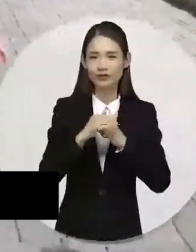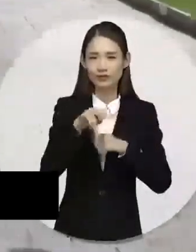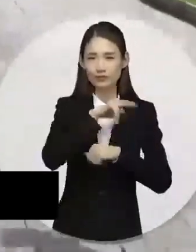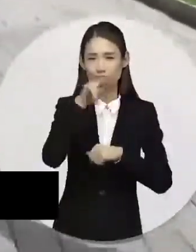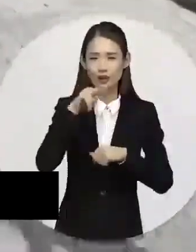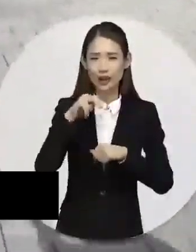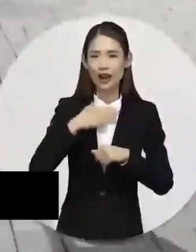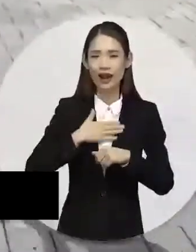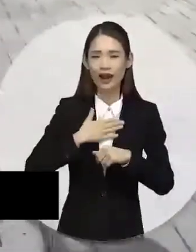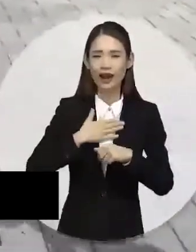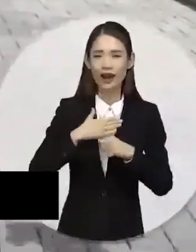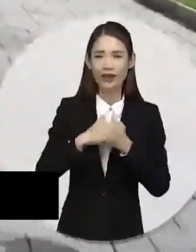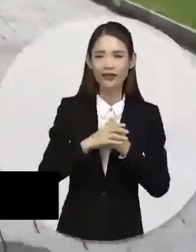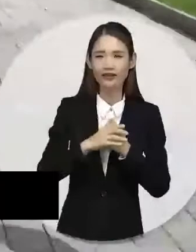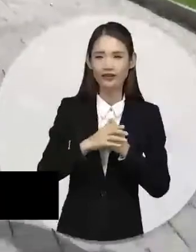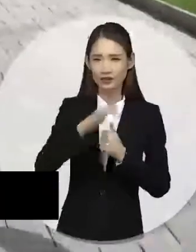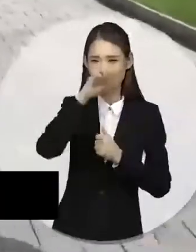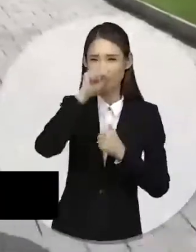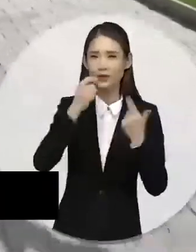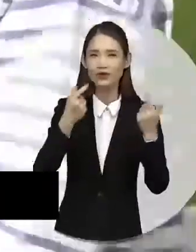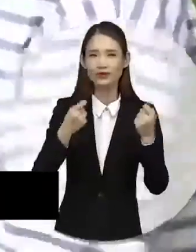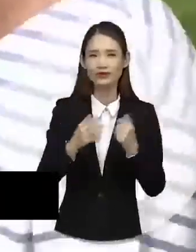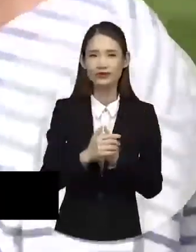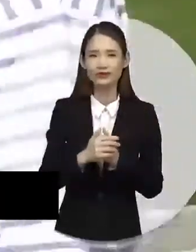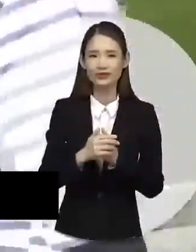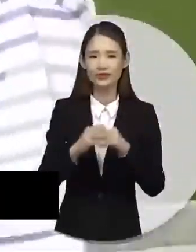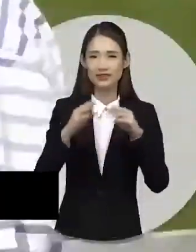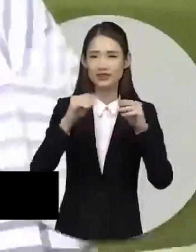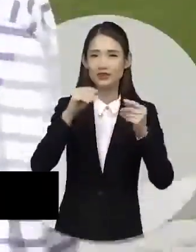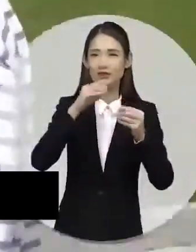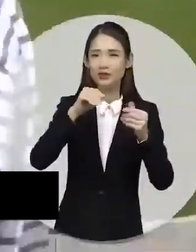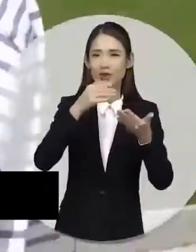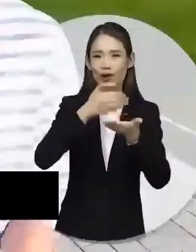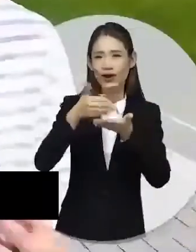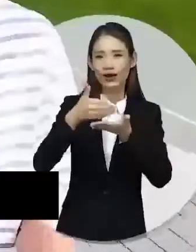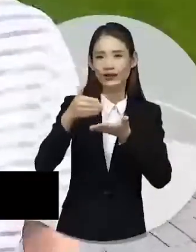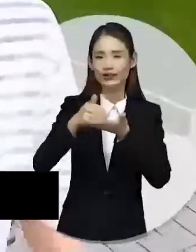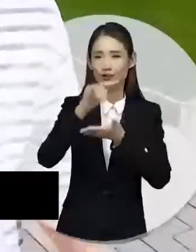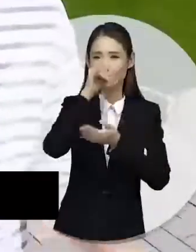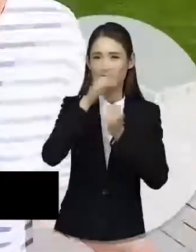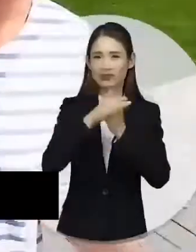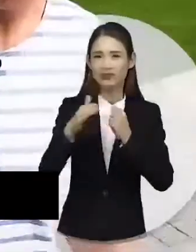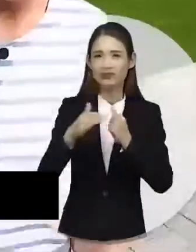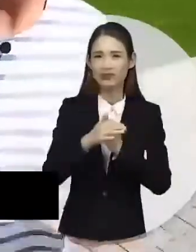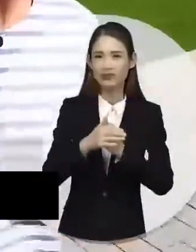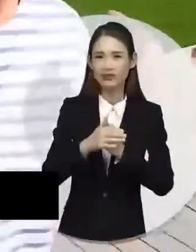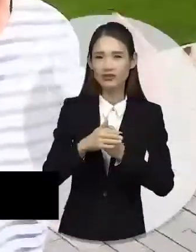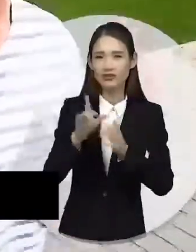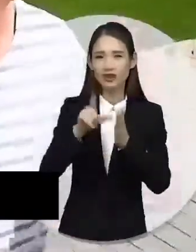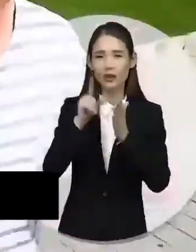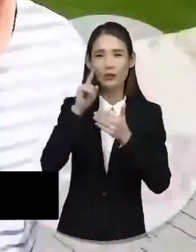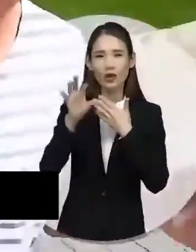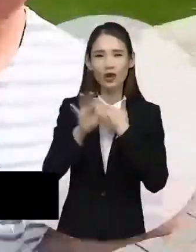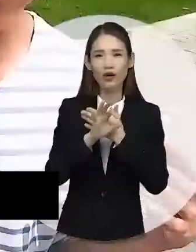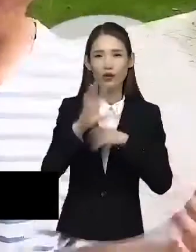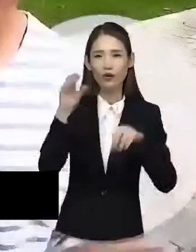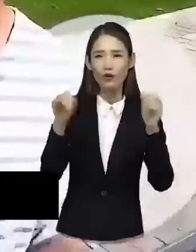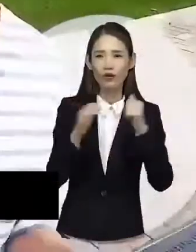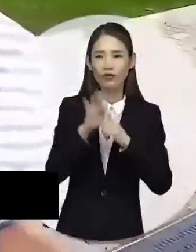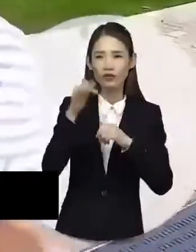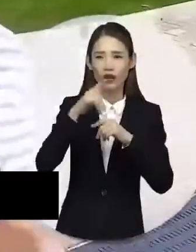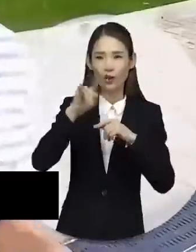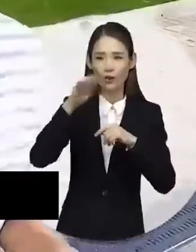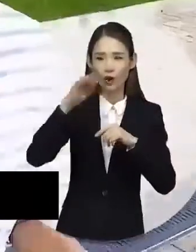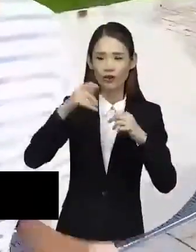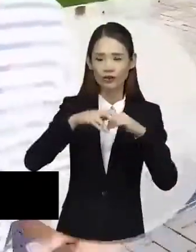있는지를 알고 이렇게 갈 수 있으니까 난 좋은 것 같아 지금도. 촉각지도가 있으니까 좋아? 아무래도 그때 만약에 오히려 그 캠퍼스